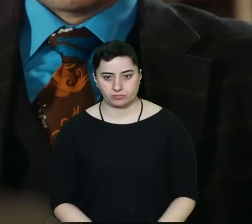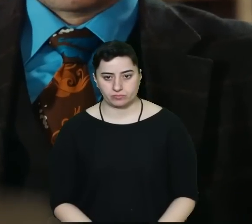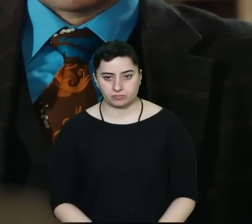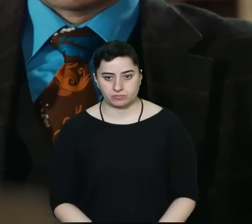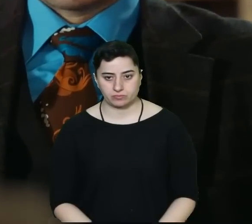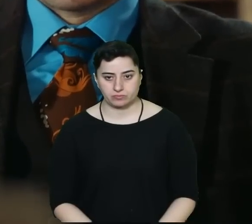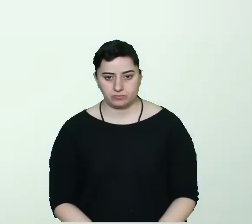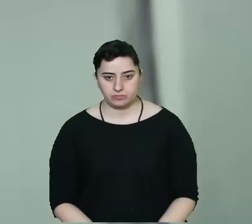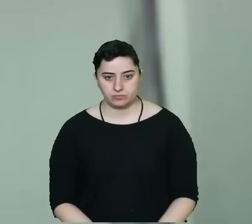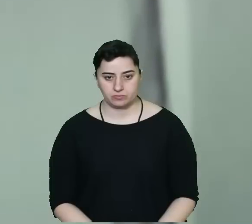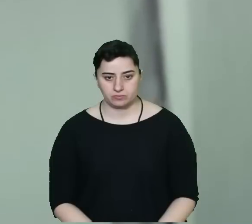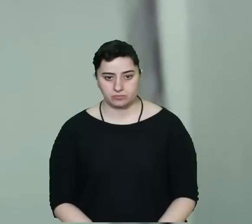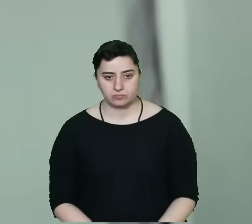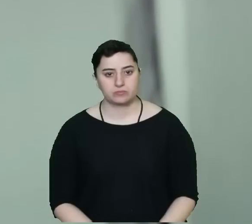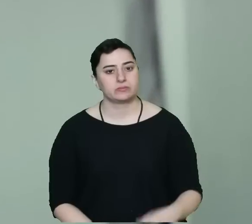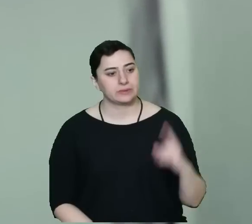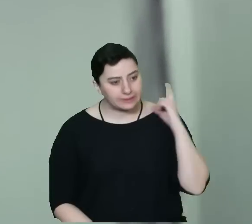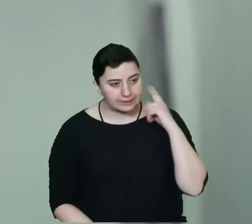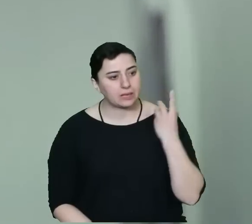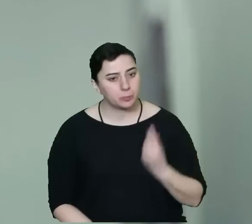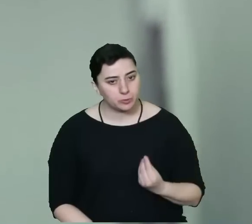Boşluğa daldı gözleri. Geçmiş. Dinledim.